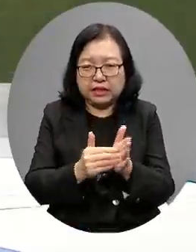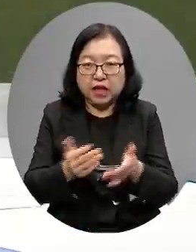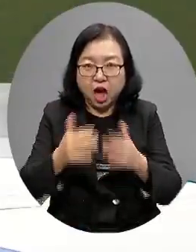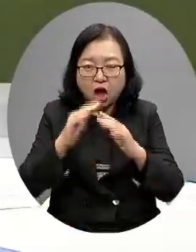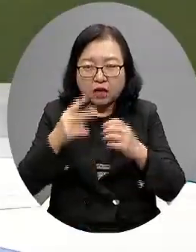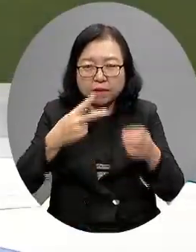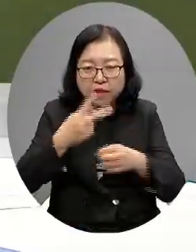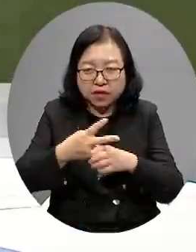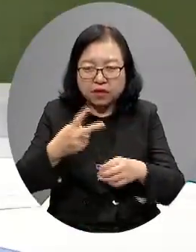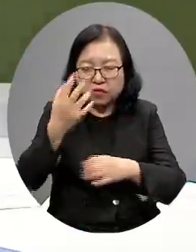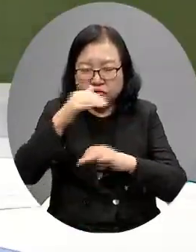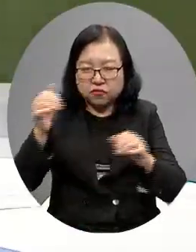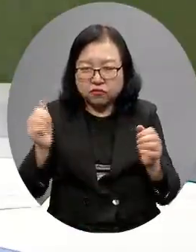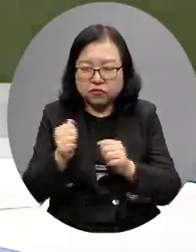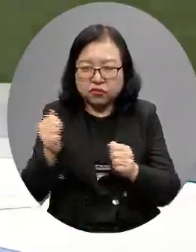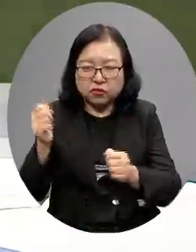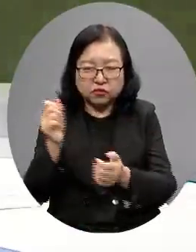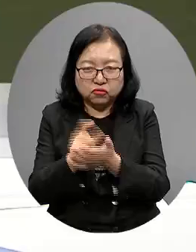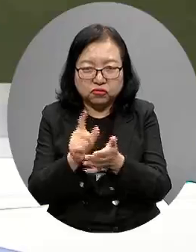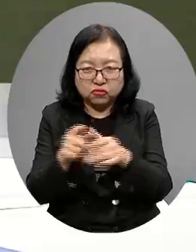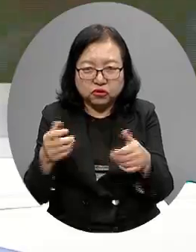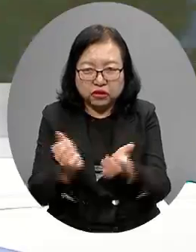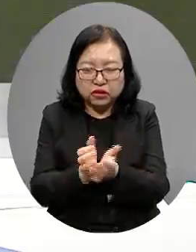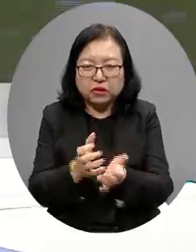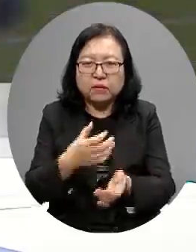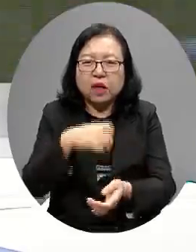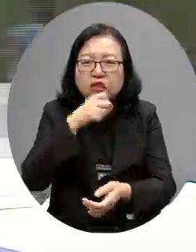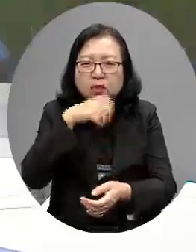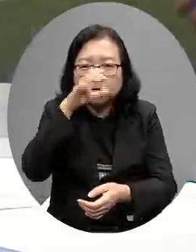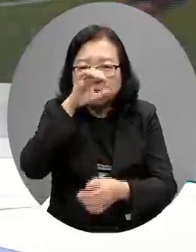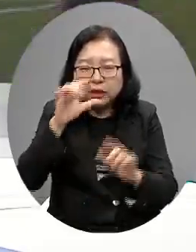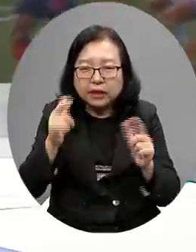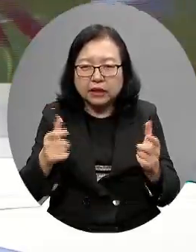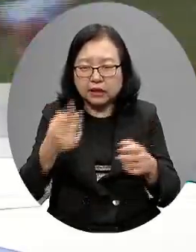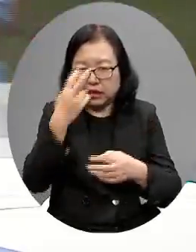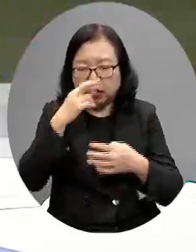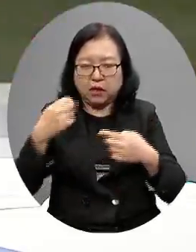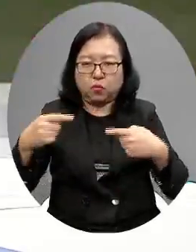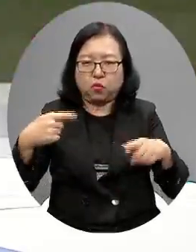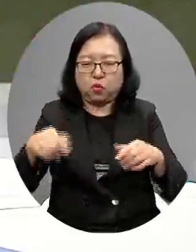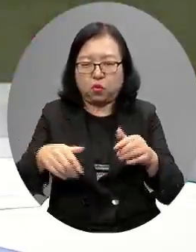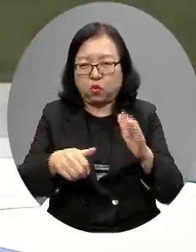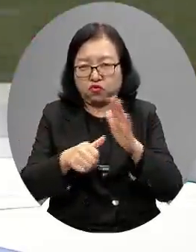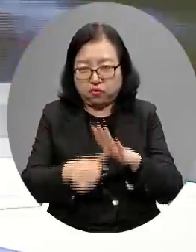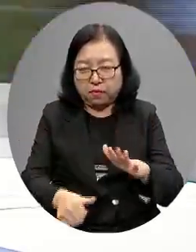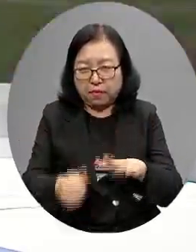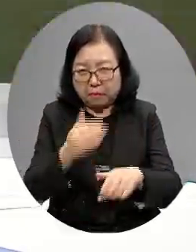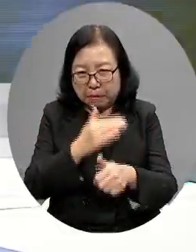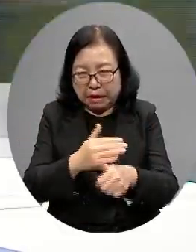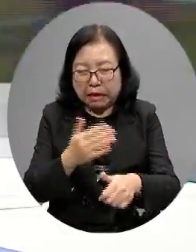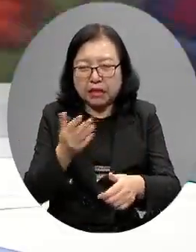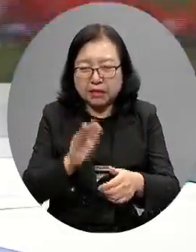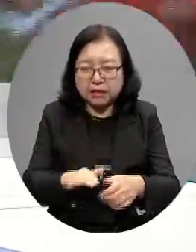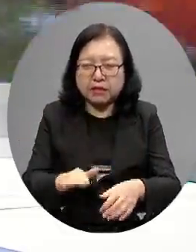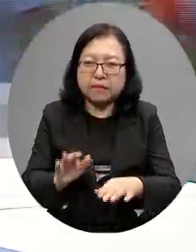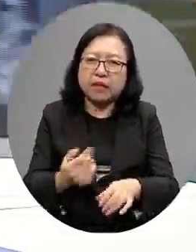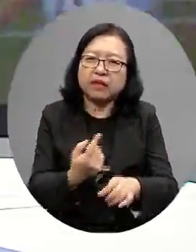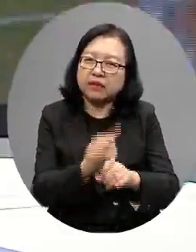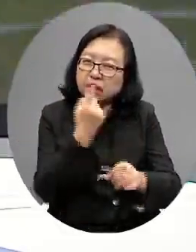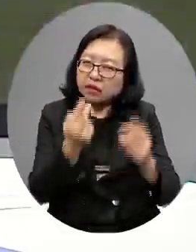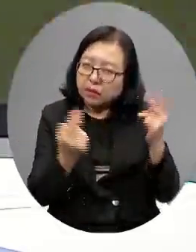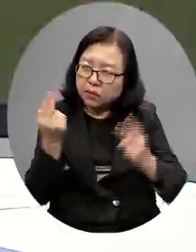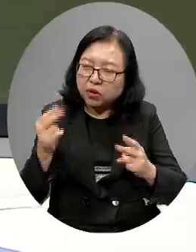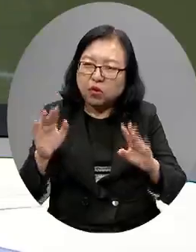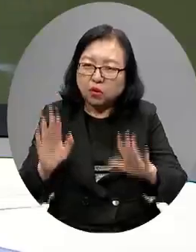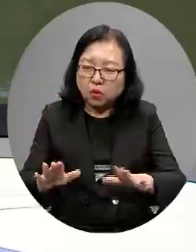fcn 성적 부진으로 감독까지 중도 사퇴했지만 결국 10 기록하며 지난해 돌풍을 이어가지 못했습니다